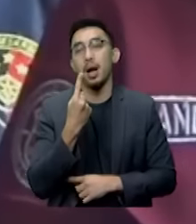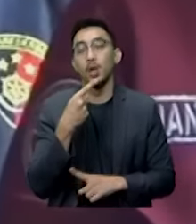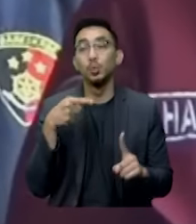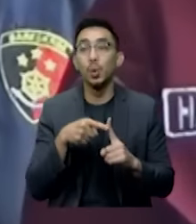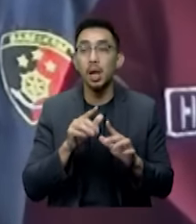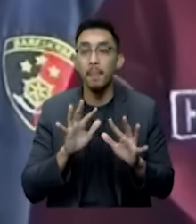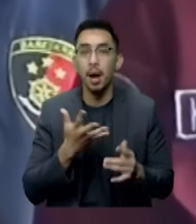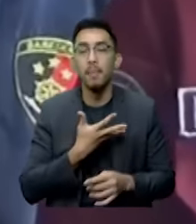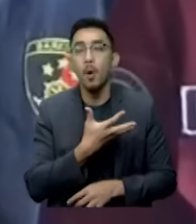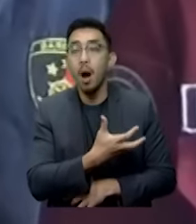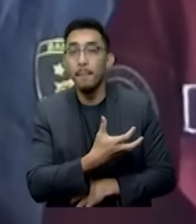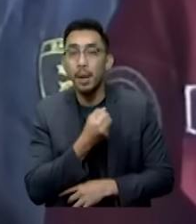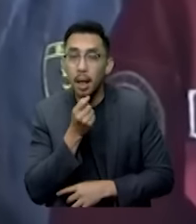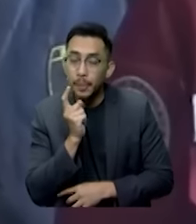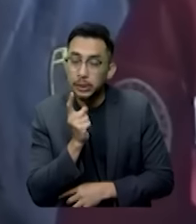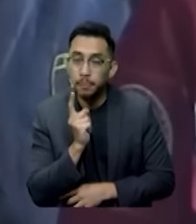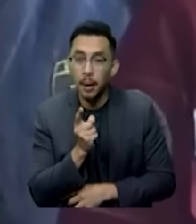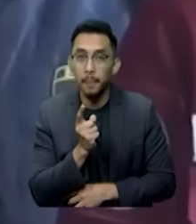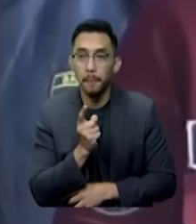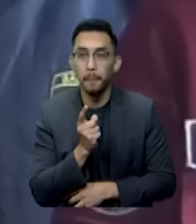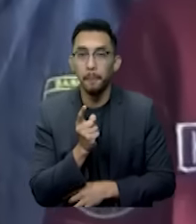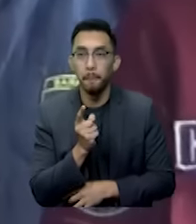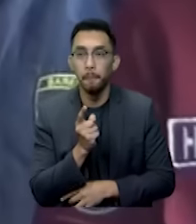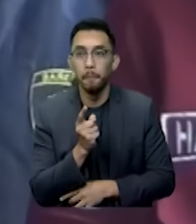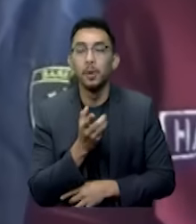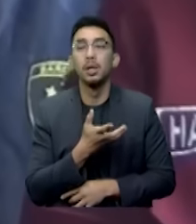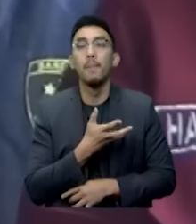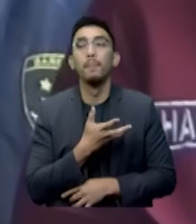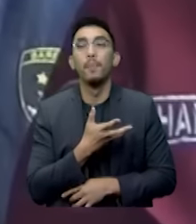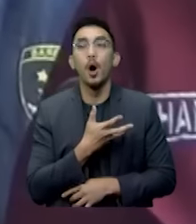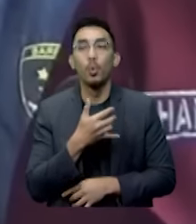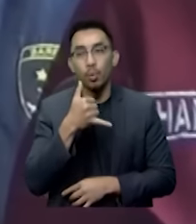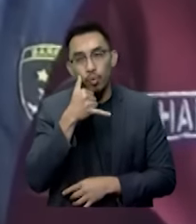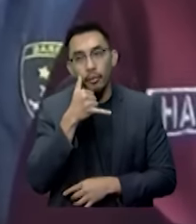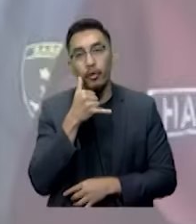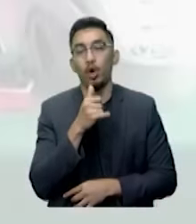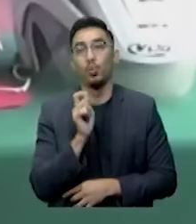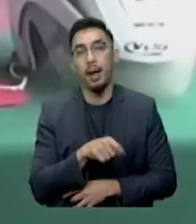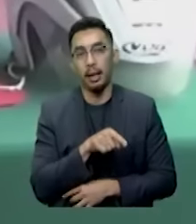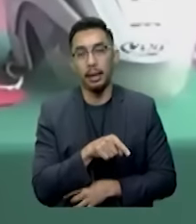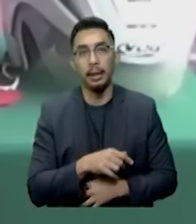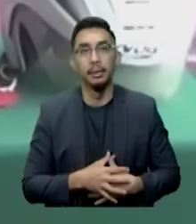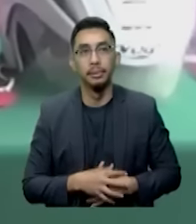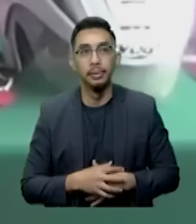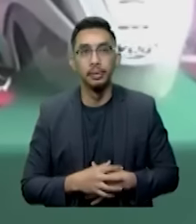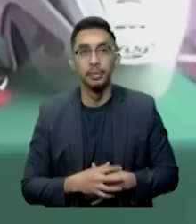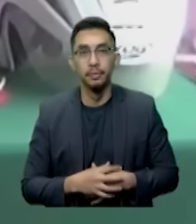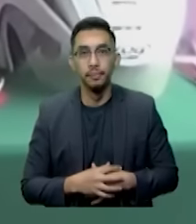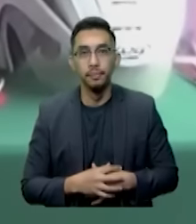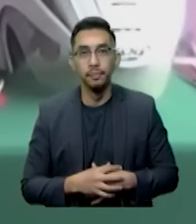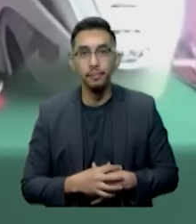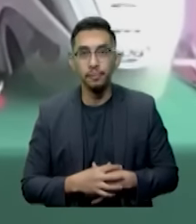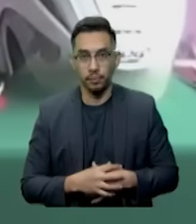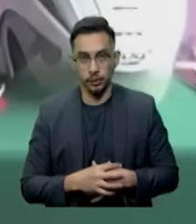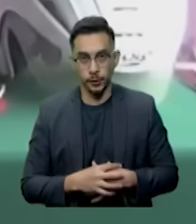mengambil ataupun melakukan kejadian ini? Dengan maksud untuk memiliki handphone yang dimiliki oleh korban. Dari tangan pelaku,